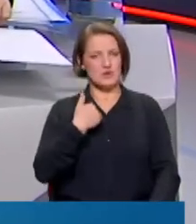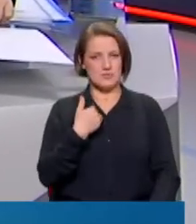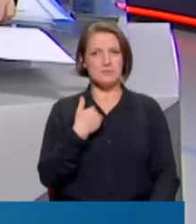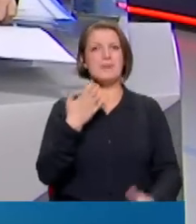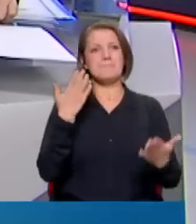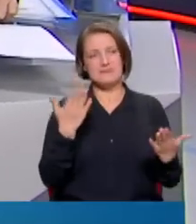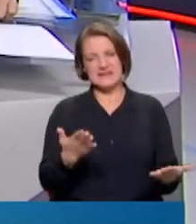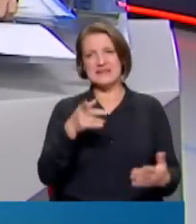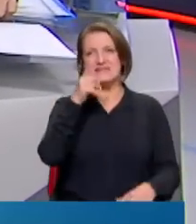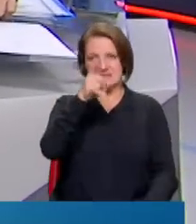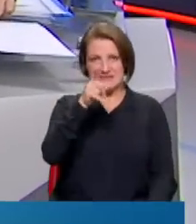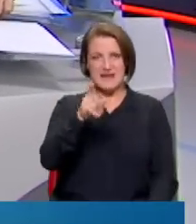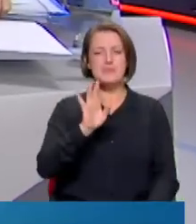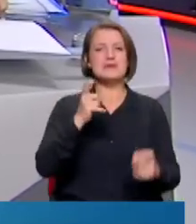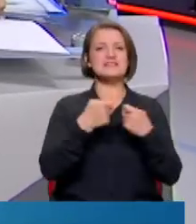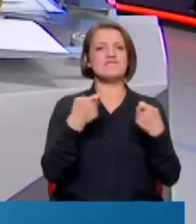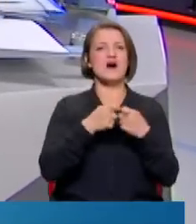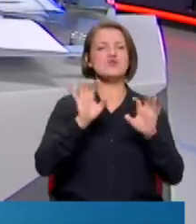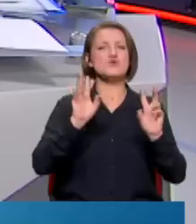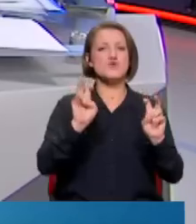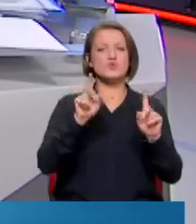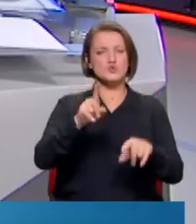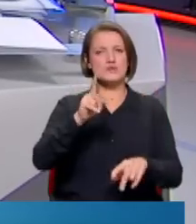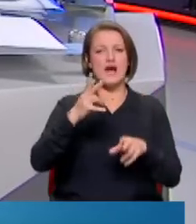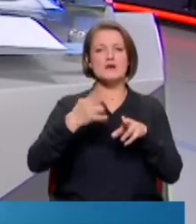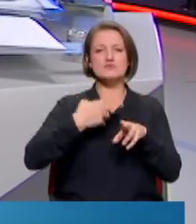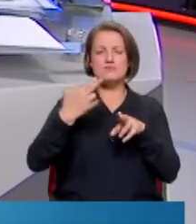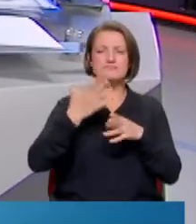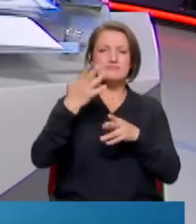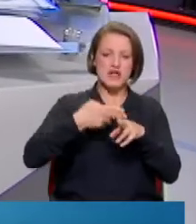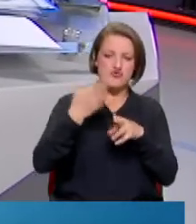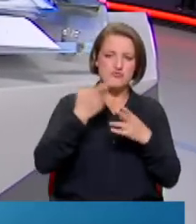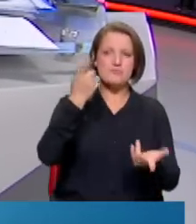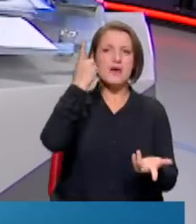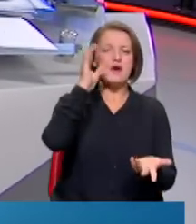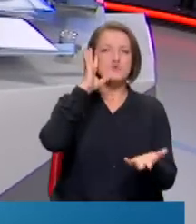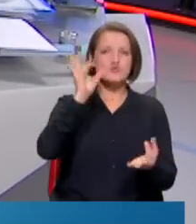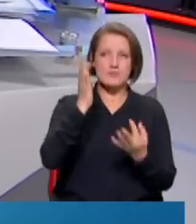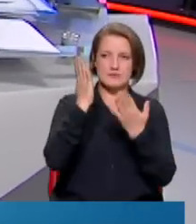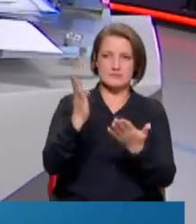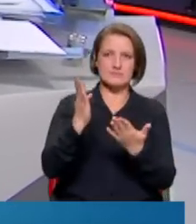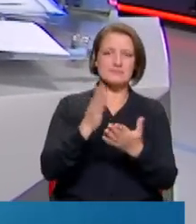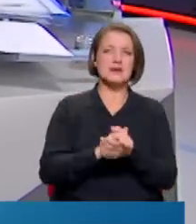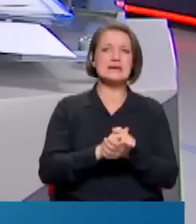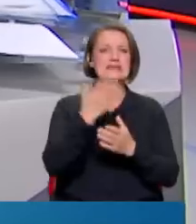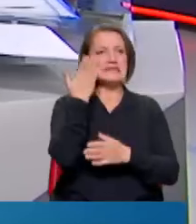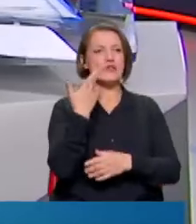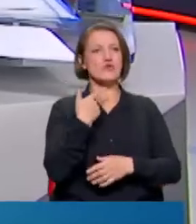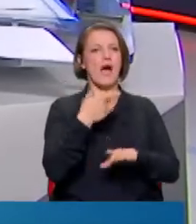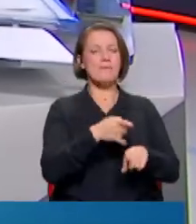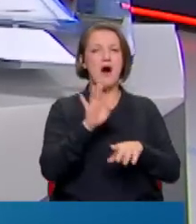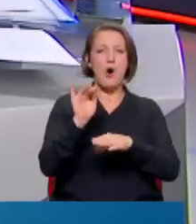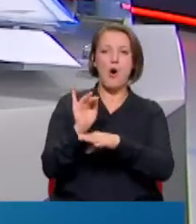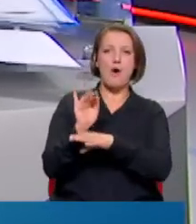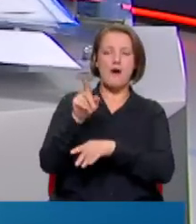evet bir de tabii sizden Savaş konusundaki uzmanlığın ve tecrübeniz Dolayısıyla izliyoruz izlemeye dahi dayanamıyoruz ama orada